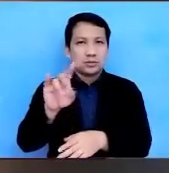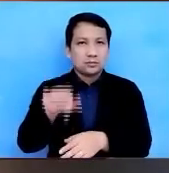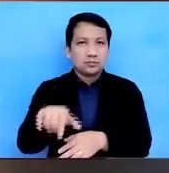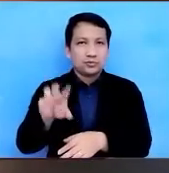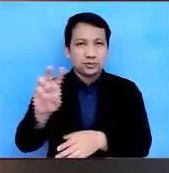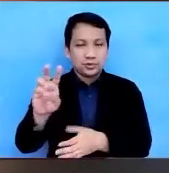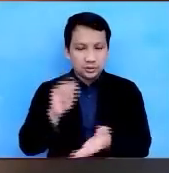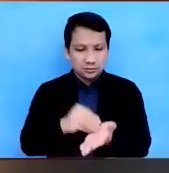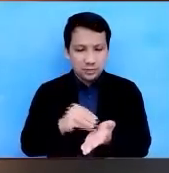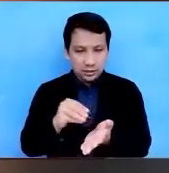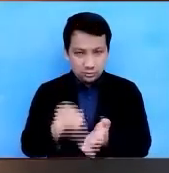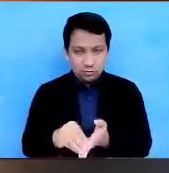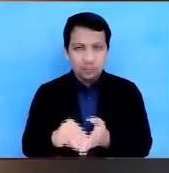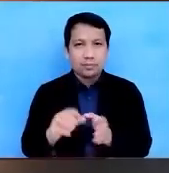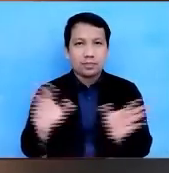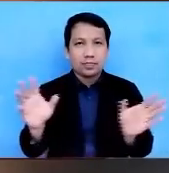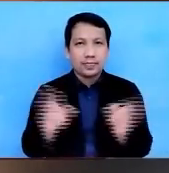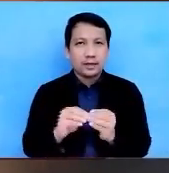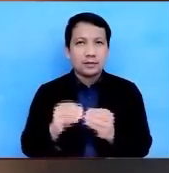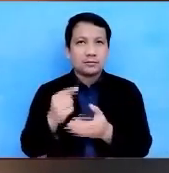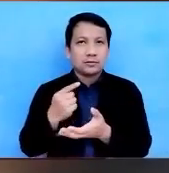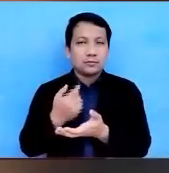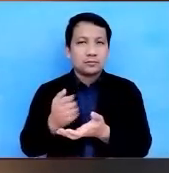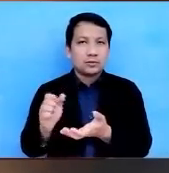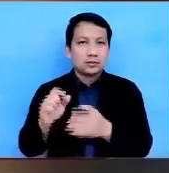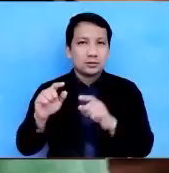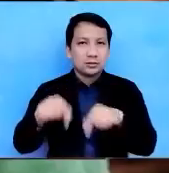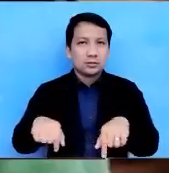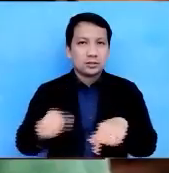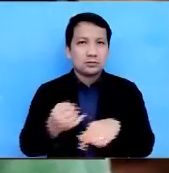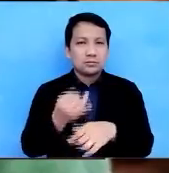million pesos bilang danyos sa bawat bilang.